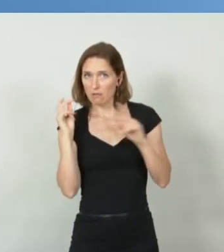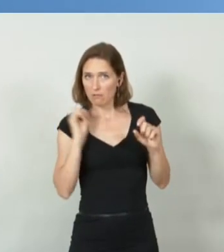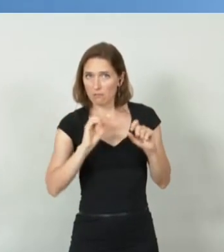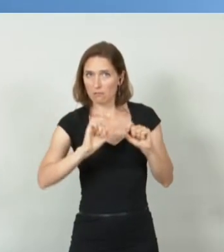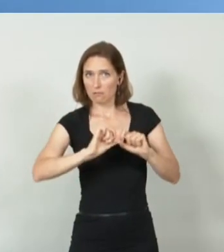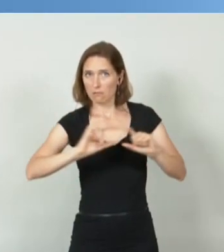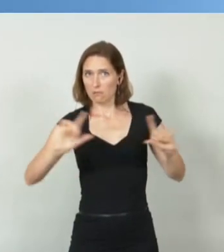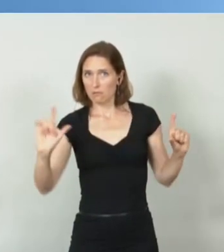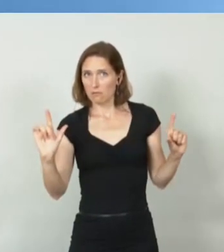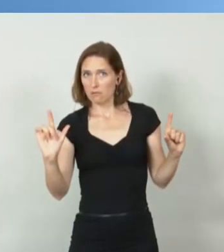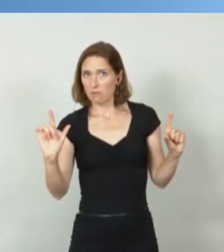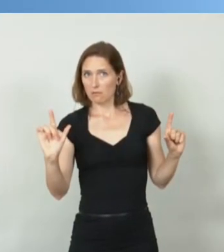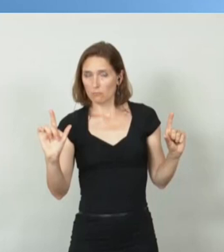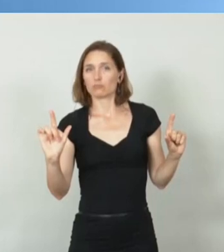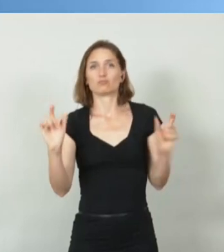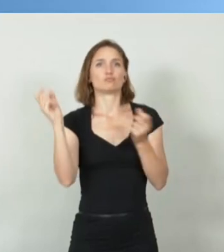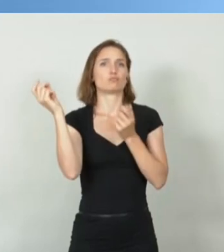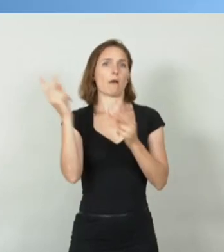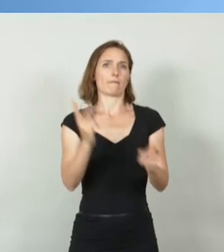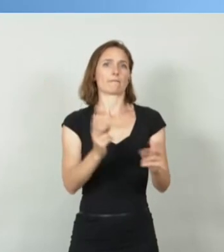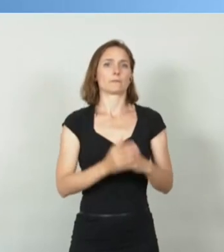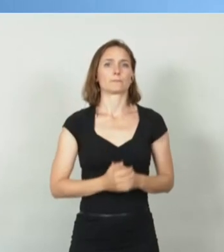pardon ça arrive